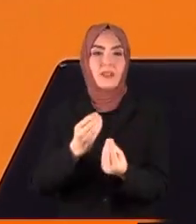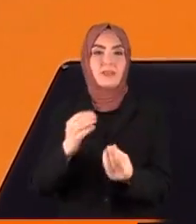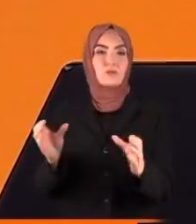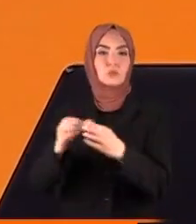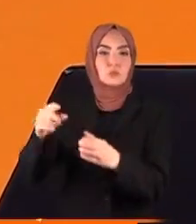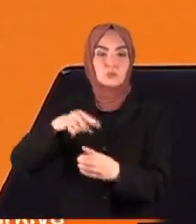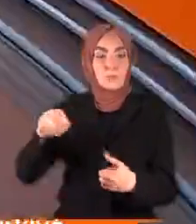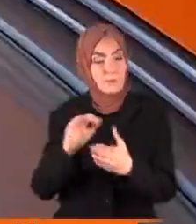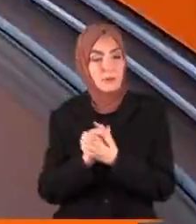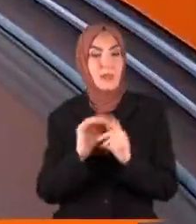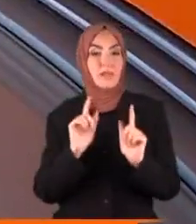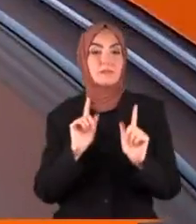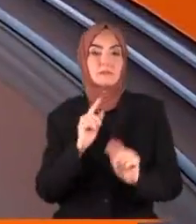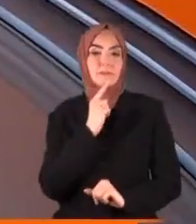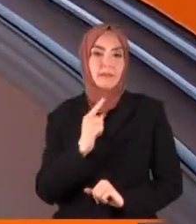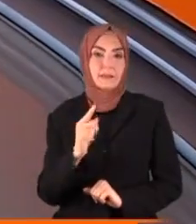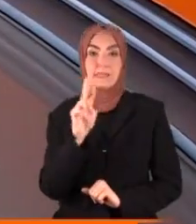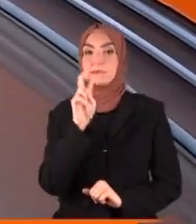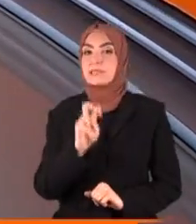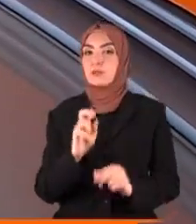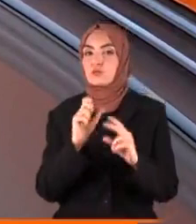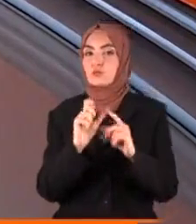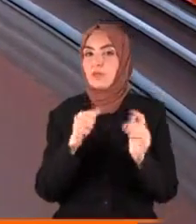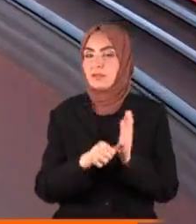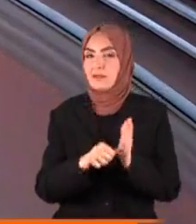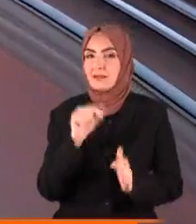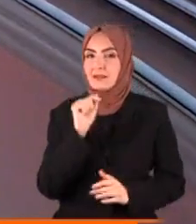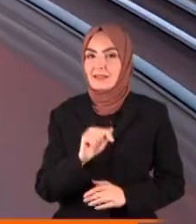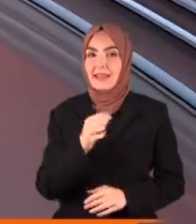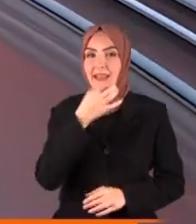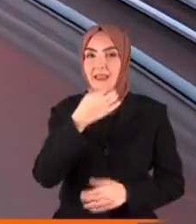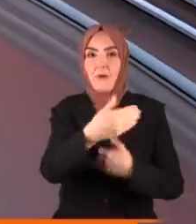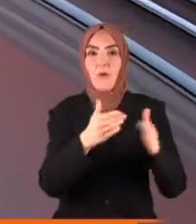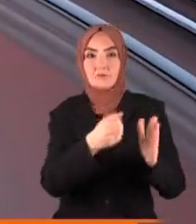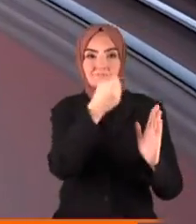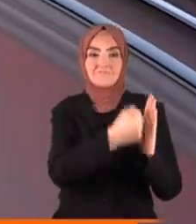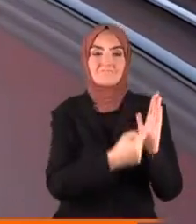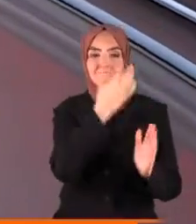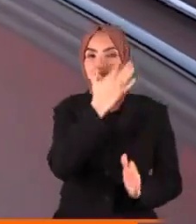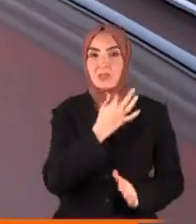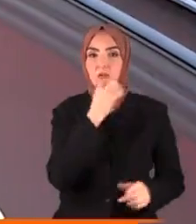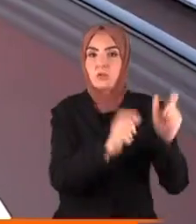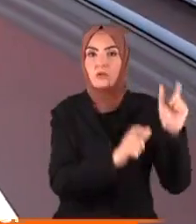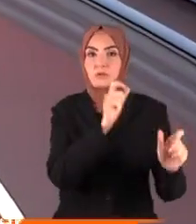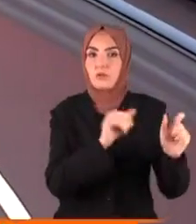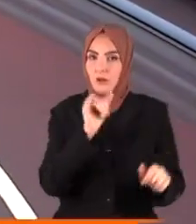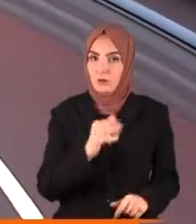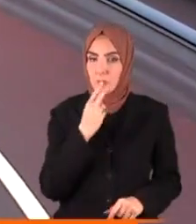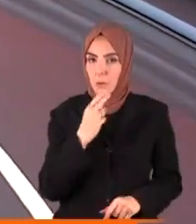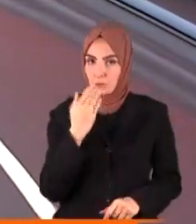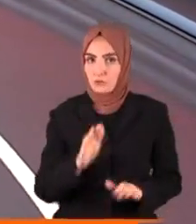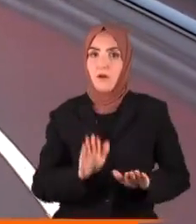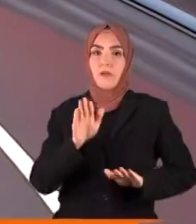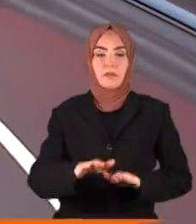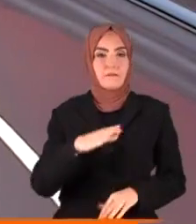gerektiğini söyledi. Hatta 28 Şubat'ta ikna odalarında tutulan başörtüleri andı ve bir adım daha attı. CHP'nin